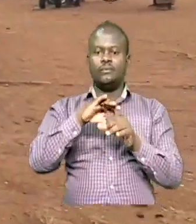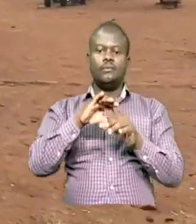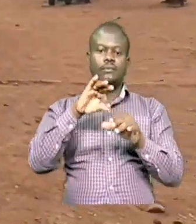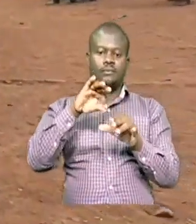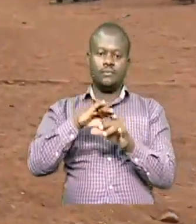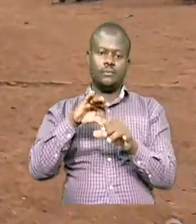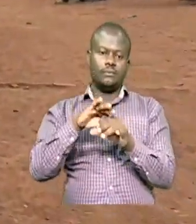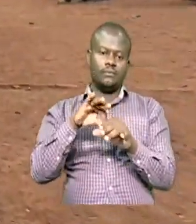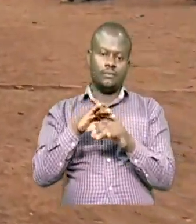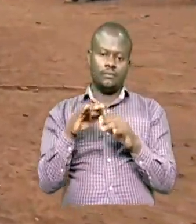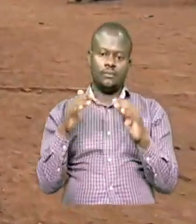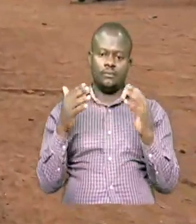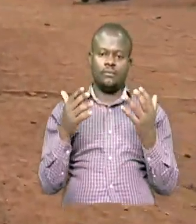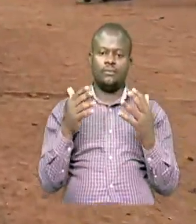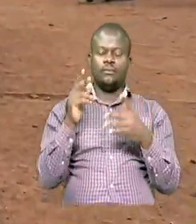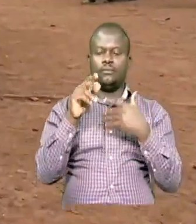gutora